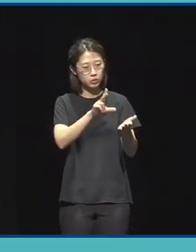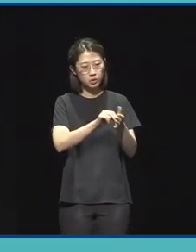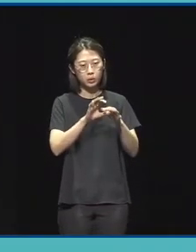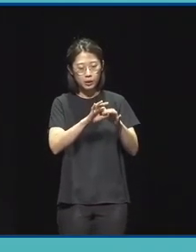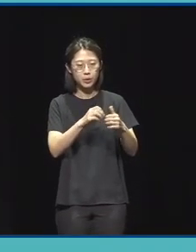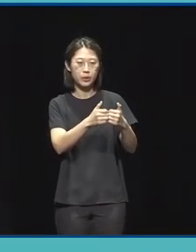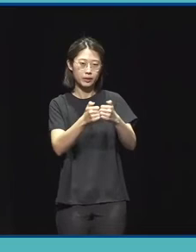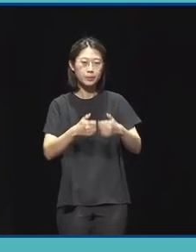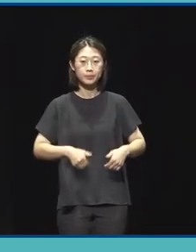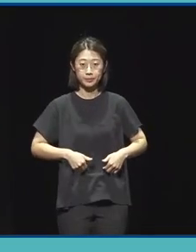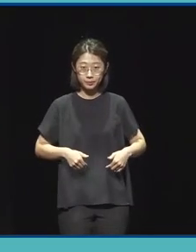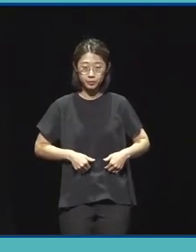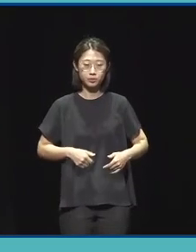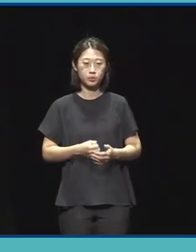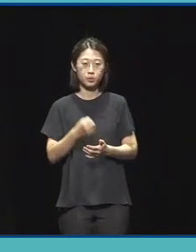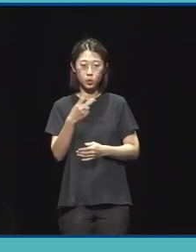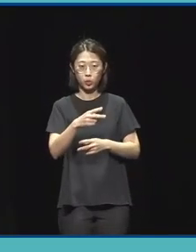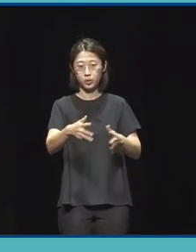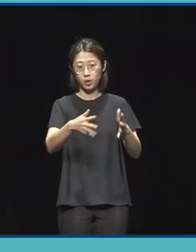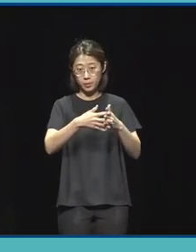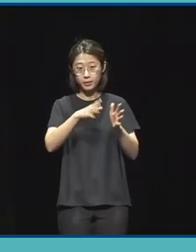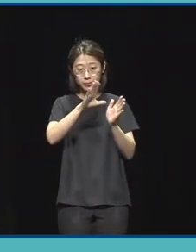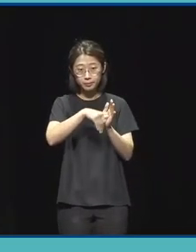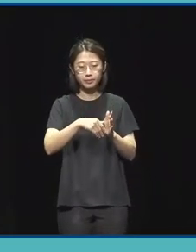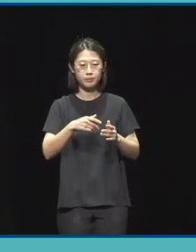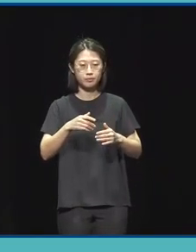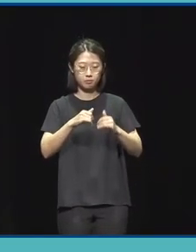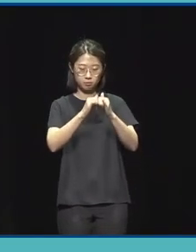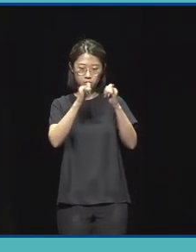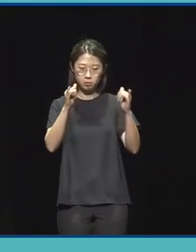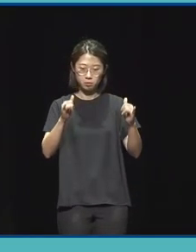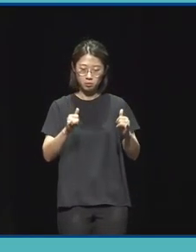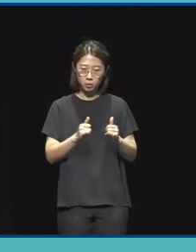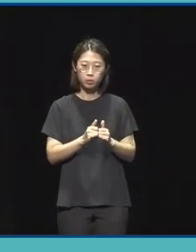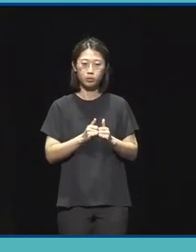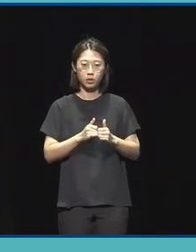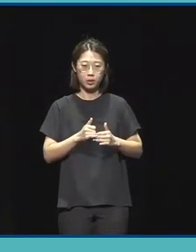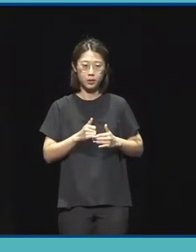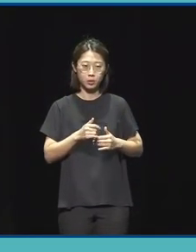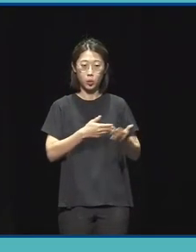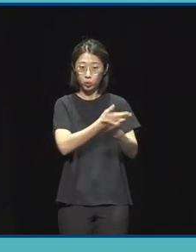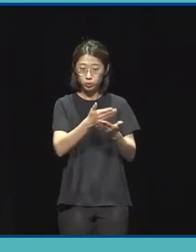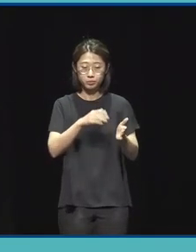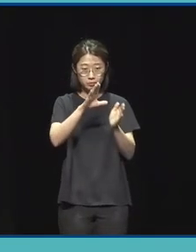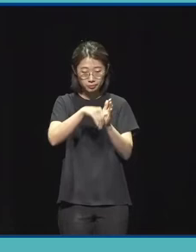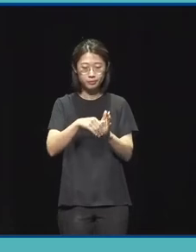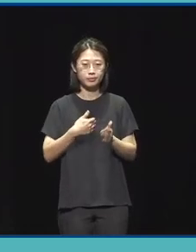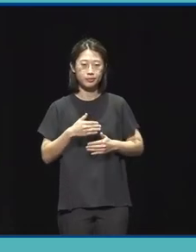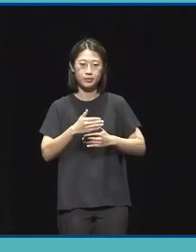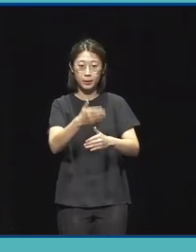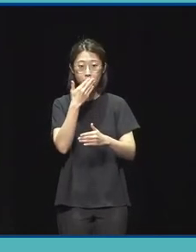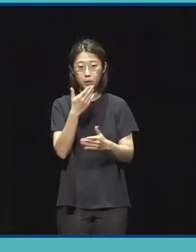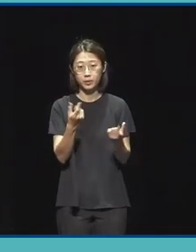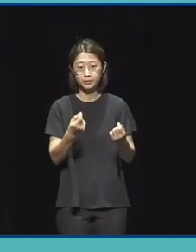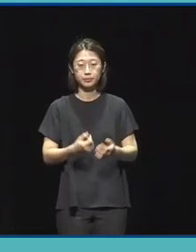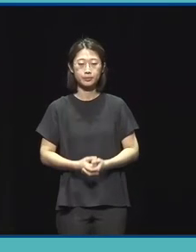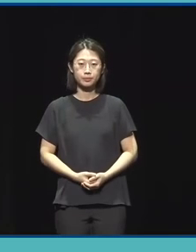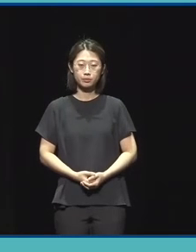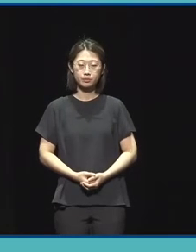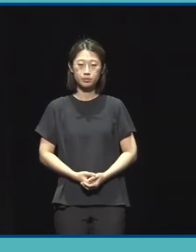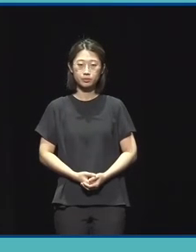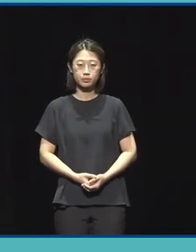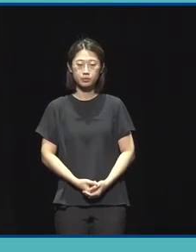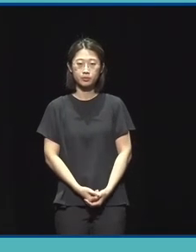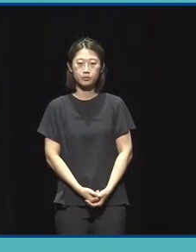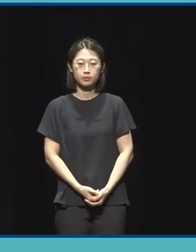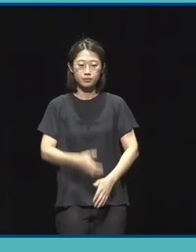좀 진행되고 또 협의가 어느 정도 돼야지 사업이 되기 때문에 그 부분이 필요하다는 말씀 드리겠습니다 끝으로